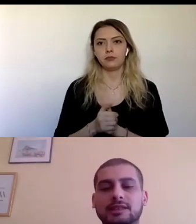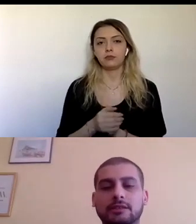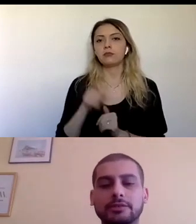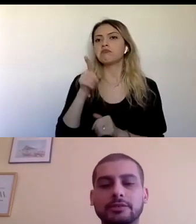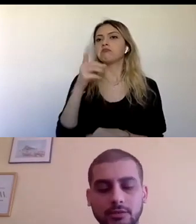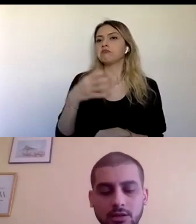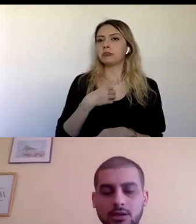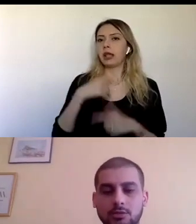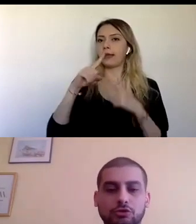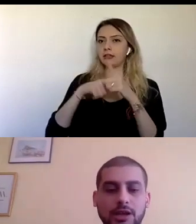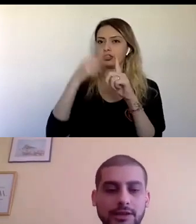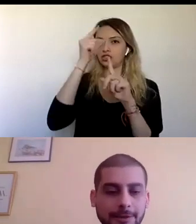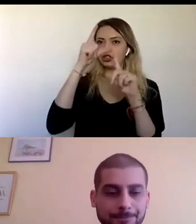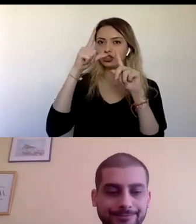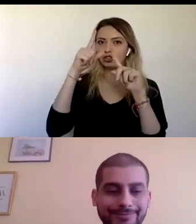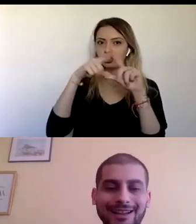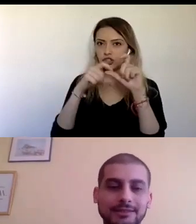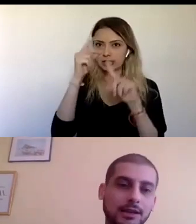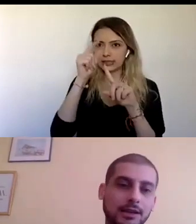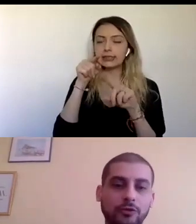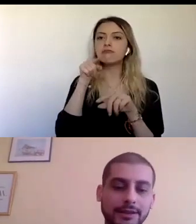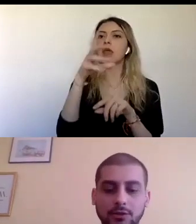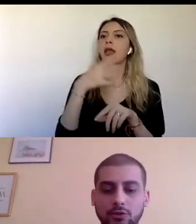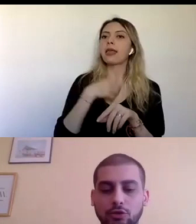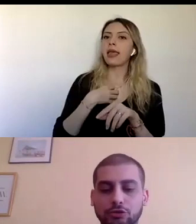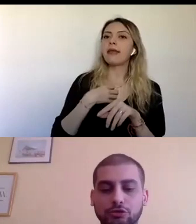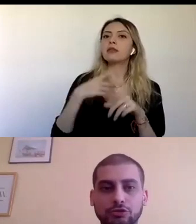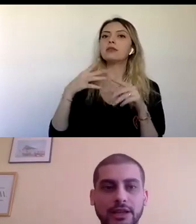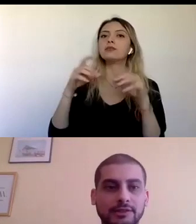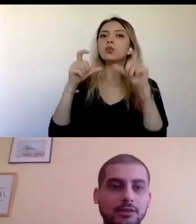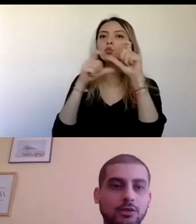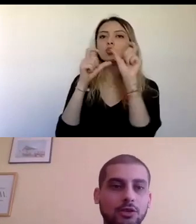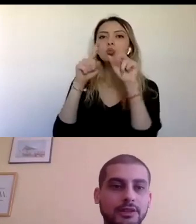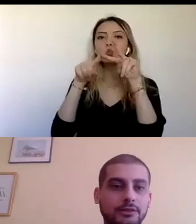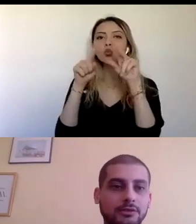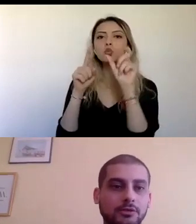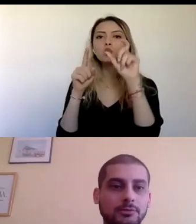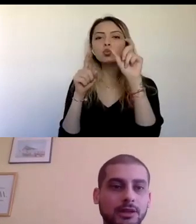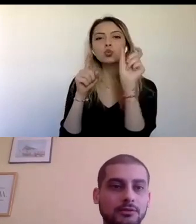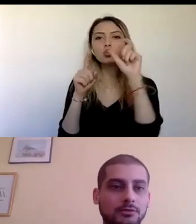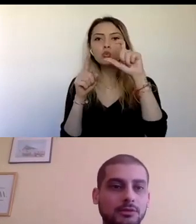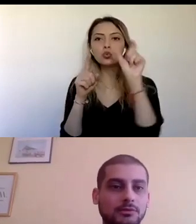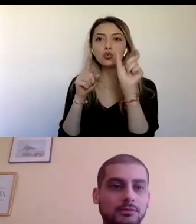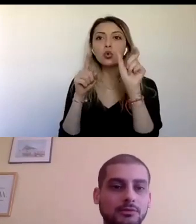imkanınız da var. Bu sayede daha güvenli olsun derseniz Örnek veriyorum, ben